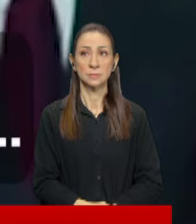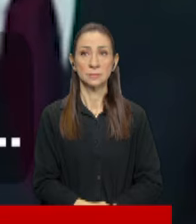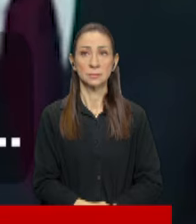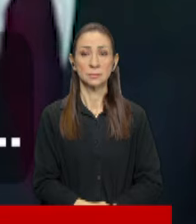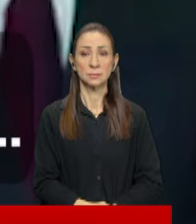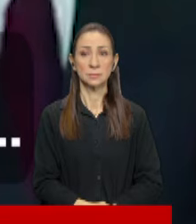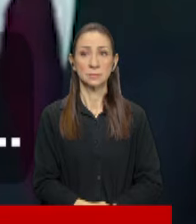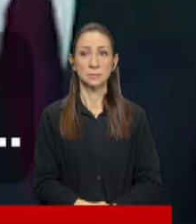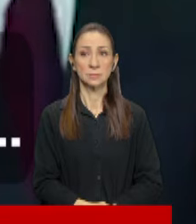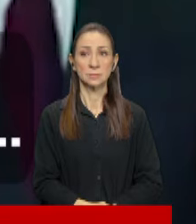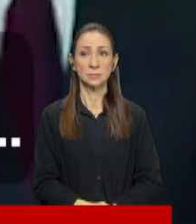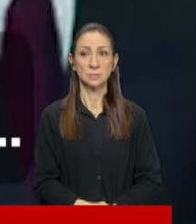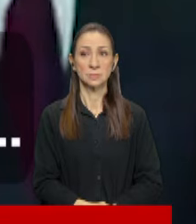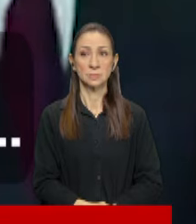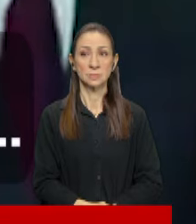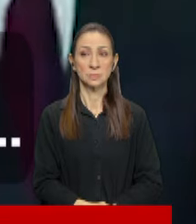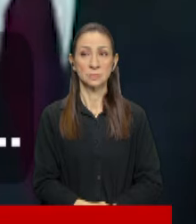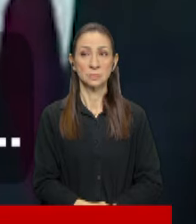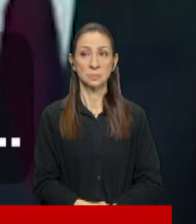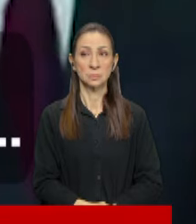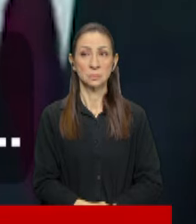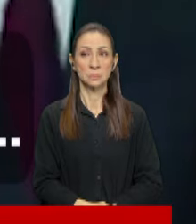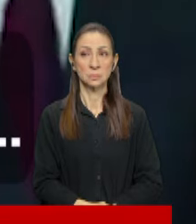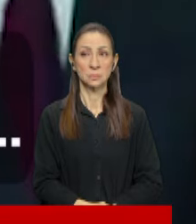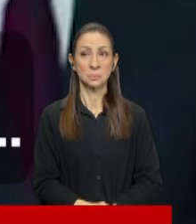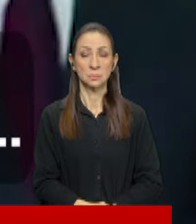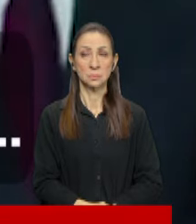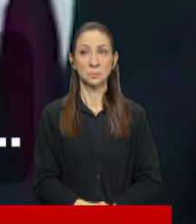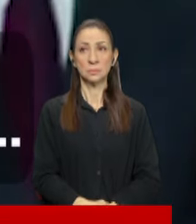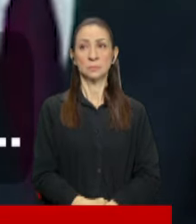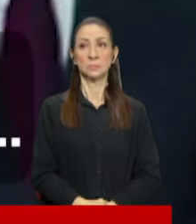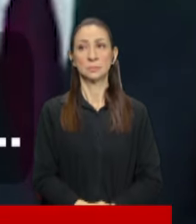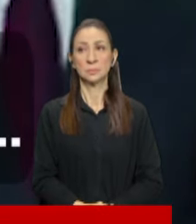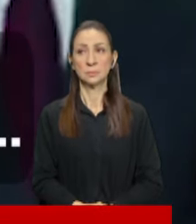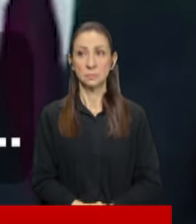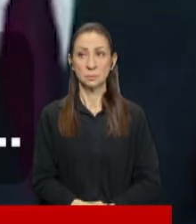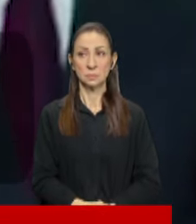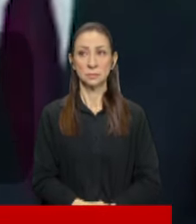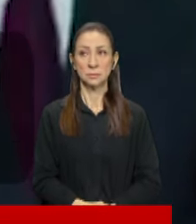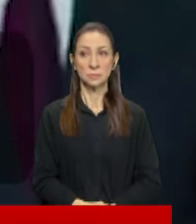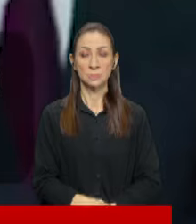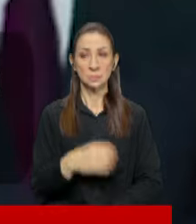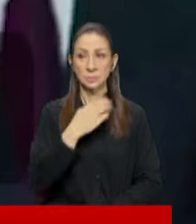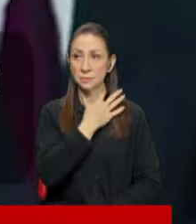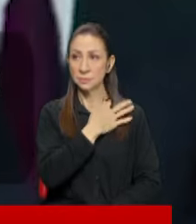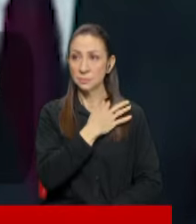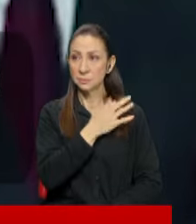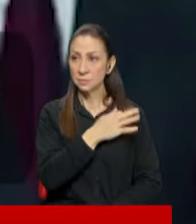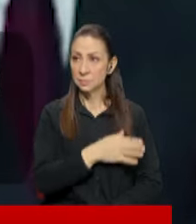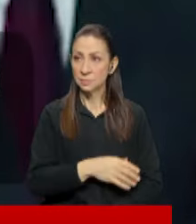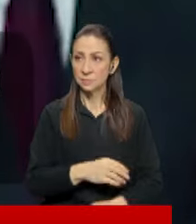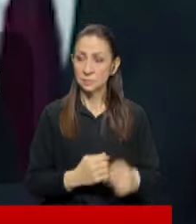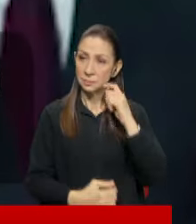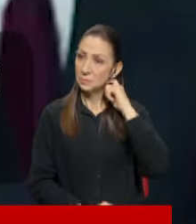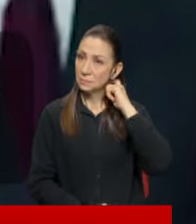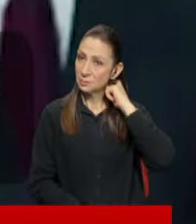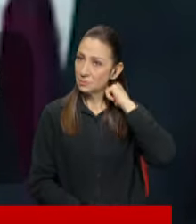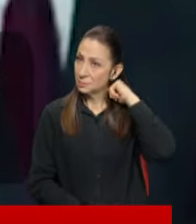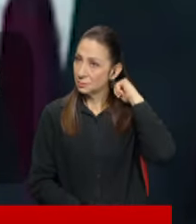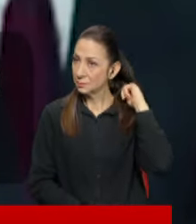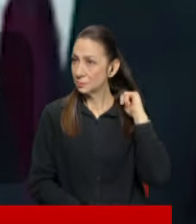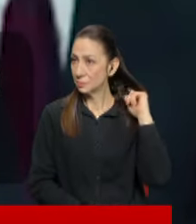oldu. Yeniden Refah Partisi'nden adaylığını koyan Mehmet Ali Avcul arkadaşımız ki Yuntağ'ından